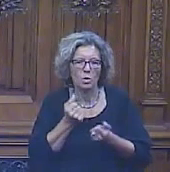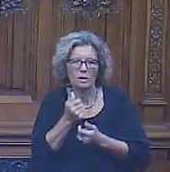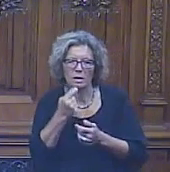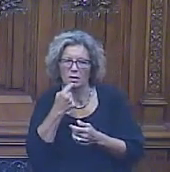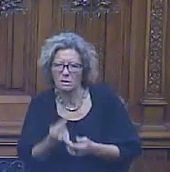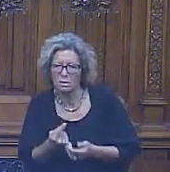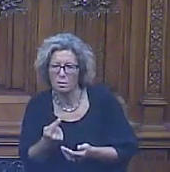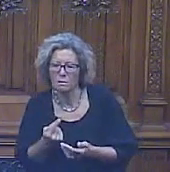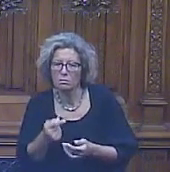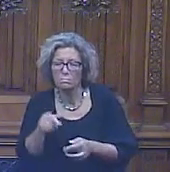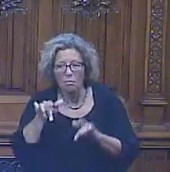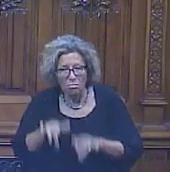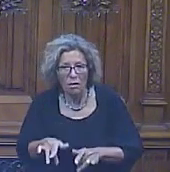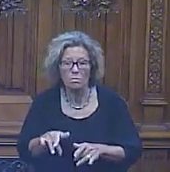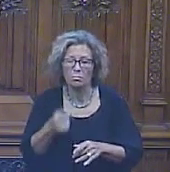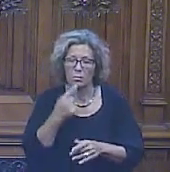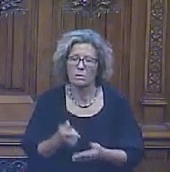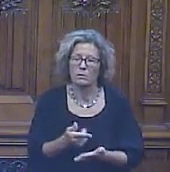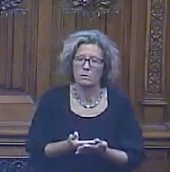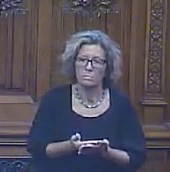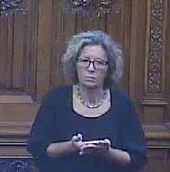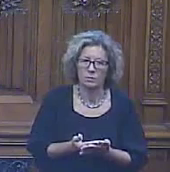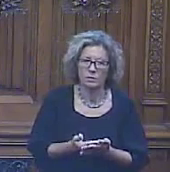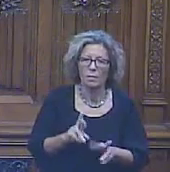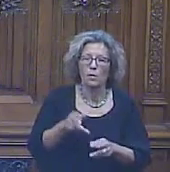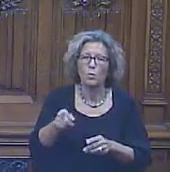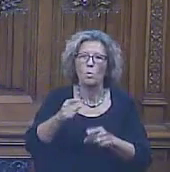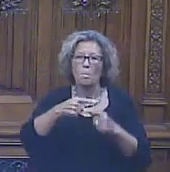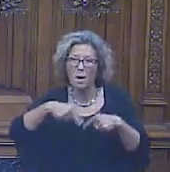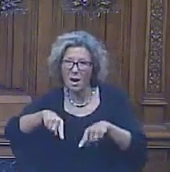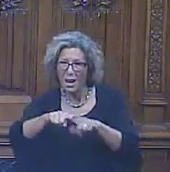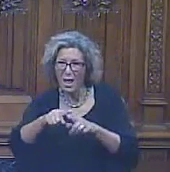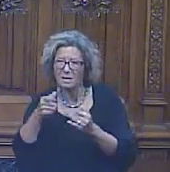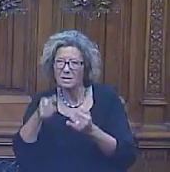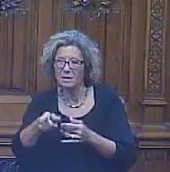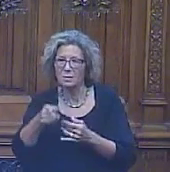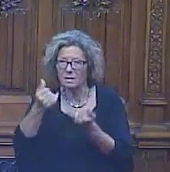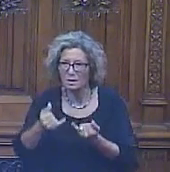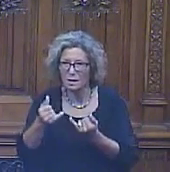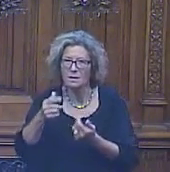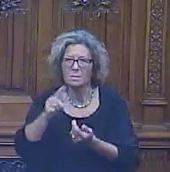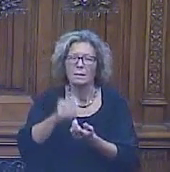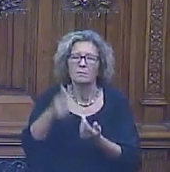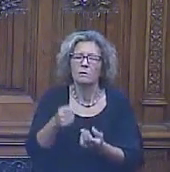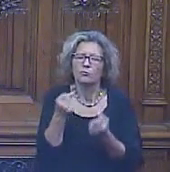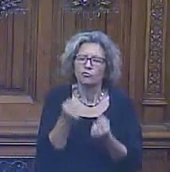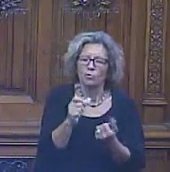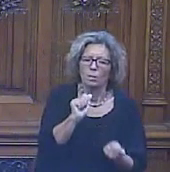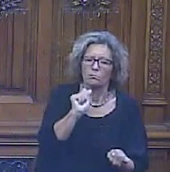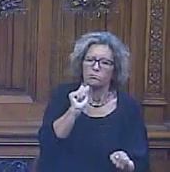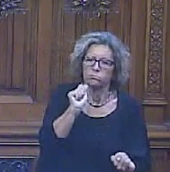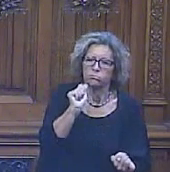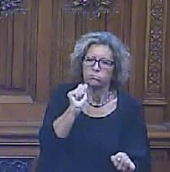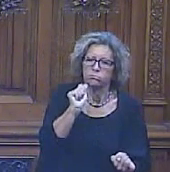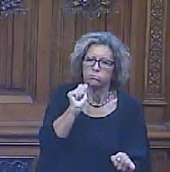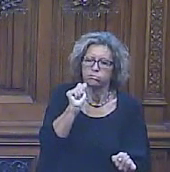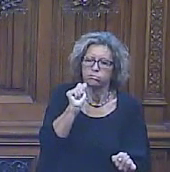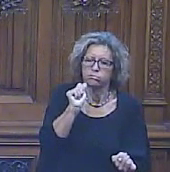geben, weil das Land sich gerade so dermaßen verändert, weil wir